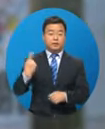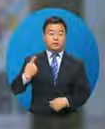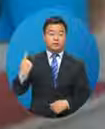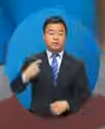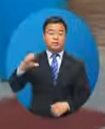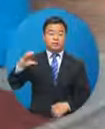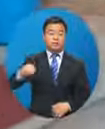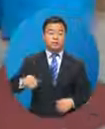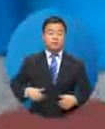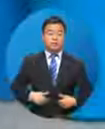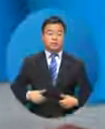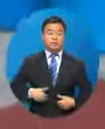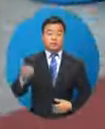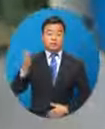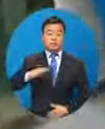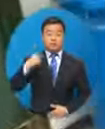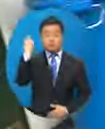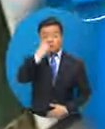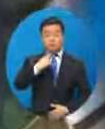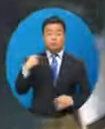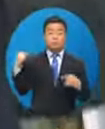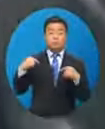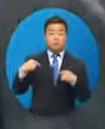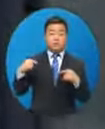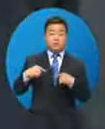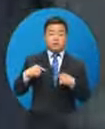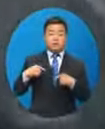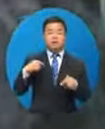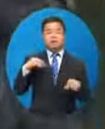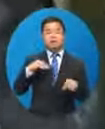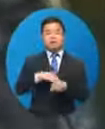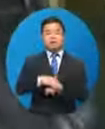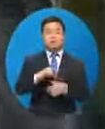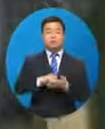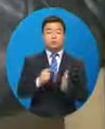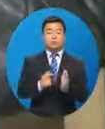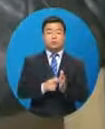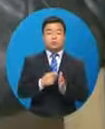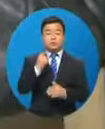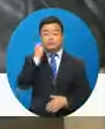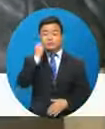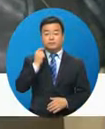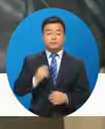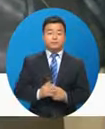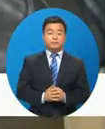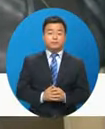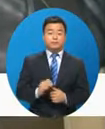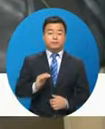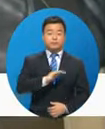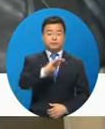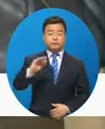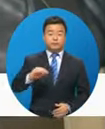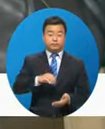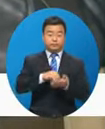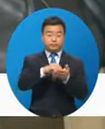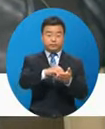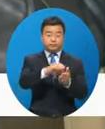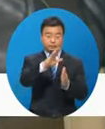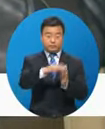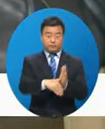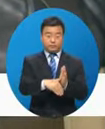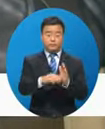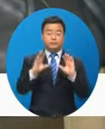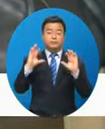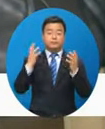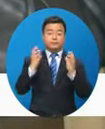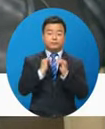넘지만 면접시험을 거쳐야 할 정도로 인기가 높습니다. 저희가 등록할 때 아이를